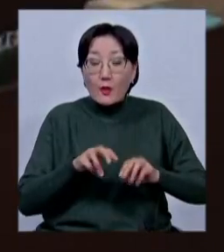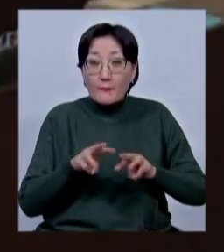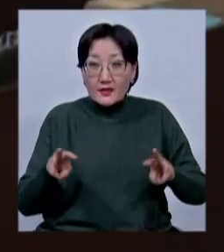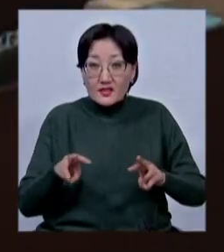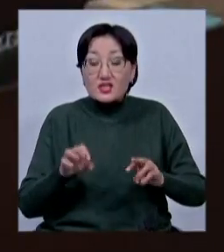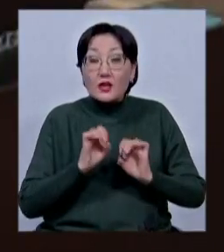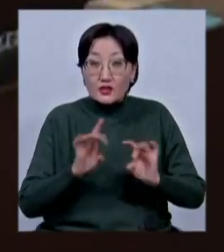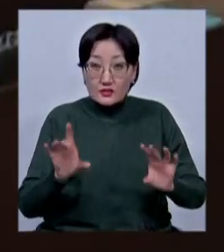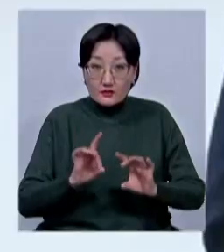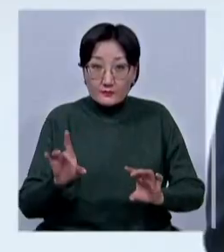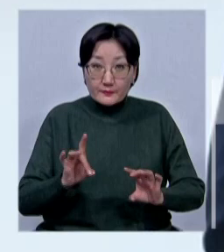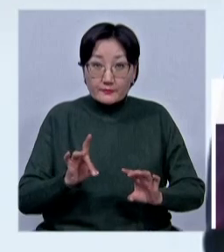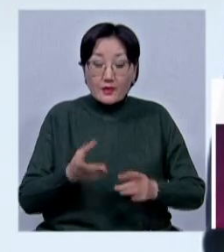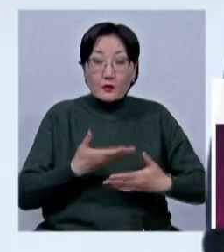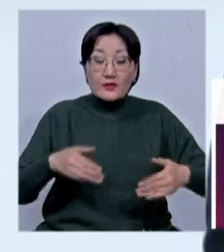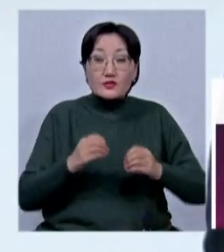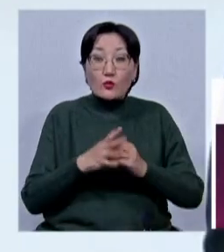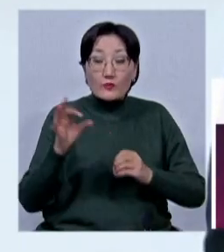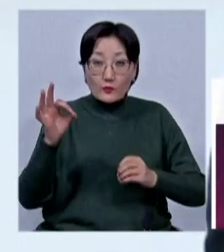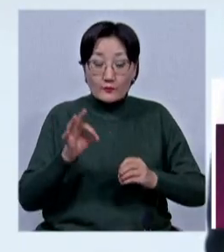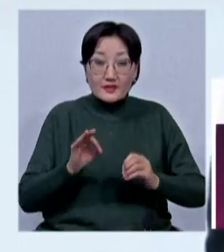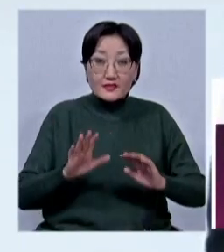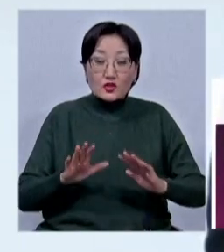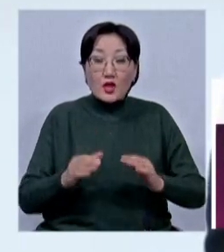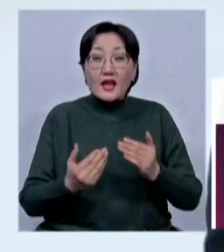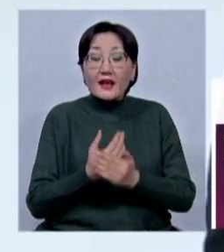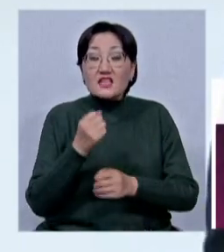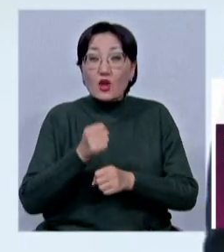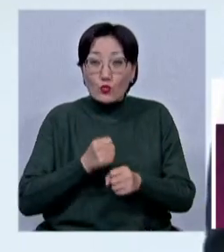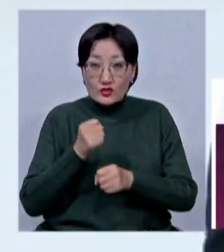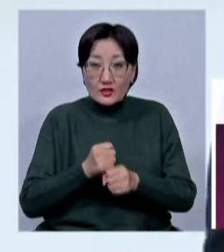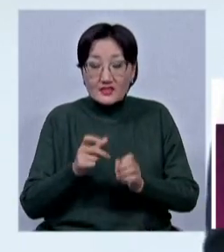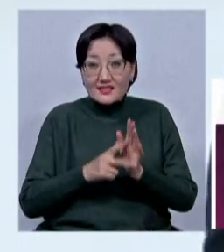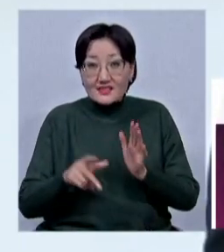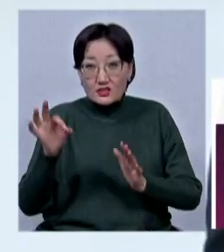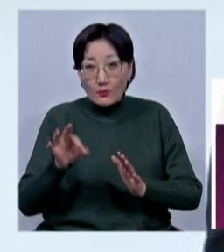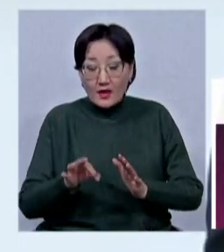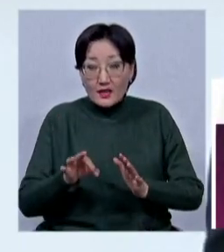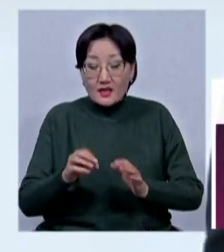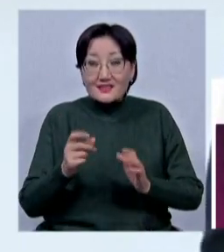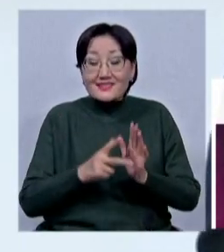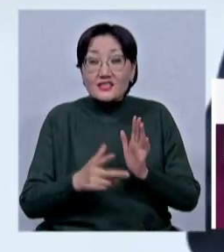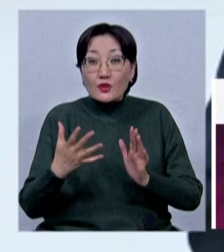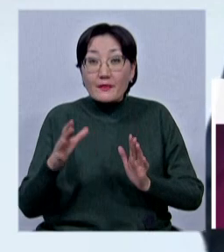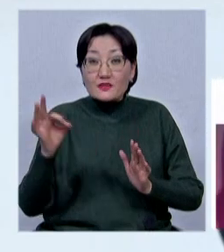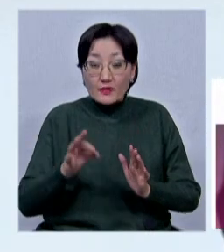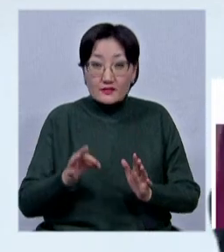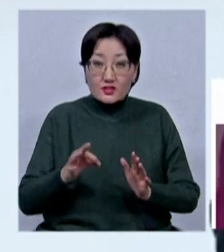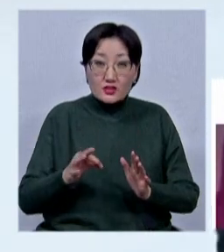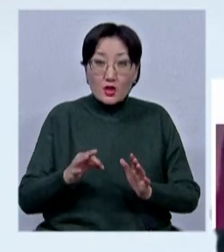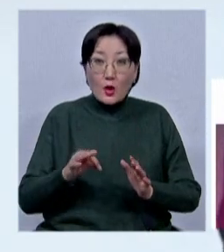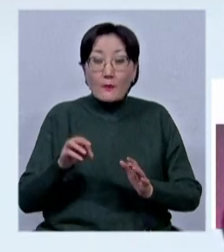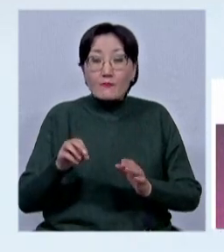де жасырмады. Бізде 15% ғана қайта өндіріледі, 85%, яғни